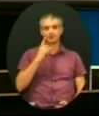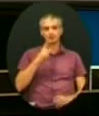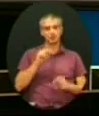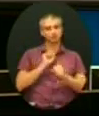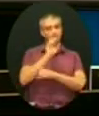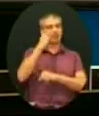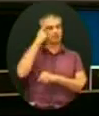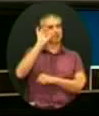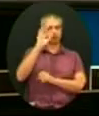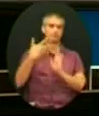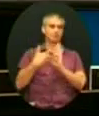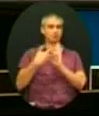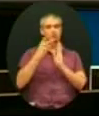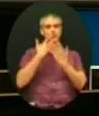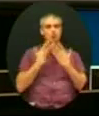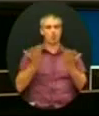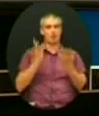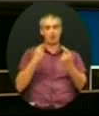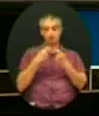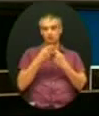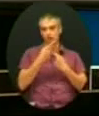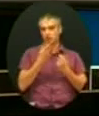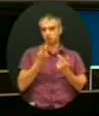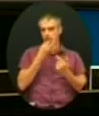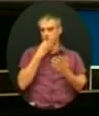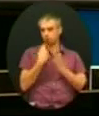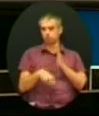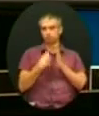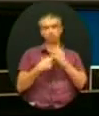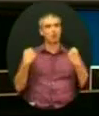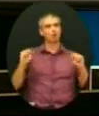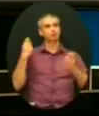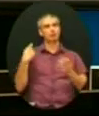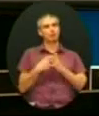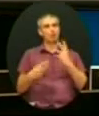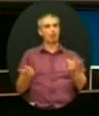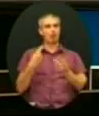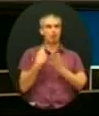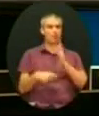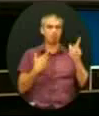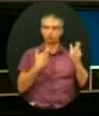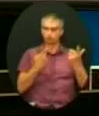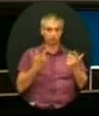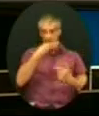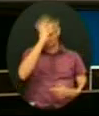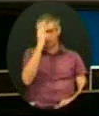שלו וביקורת יותר גלויה לגבי השאלה הזאת של רכישה חופשית של נשקים, דבר